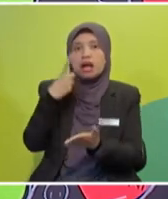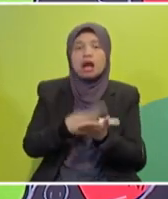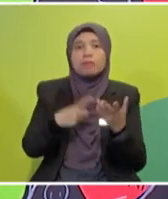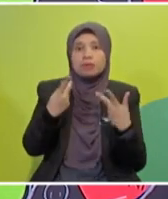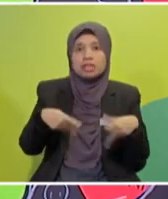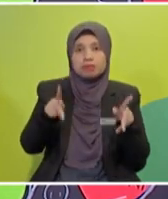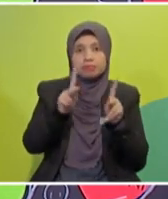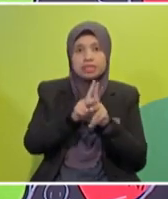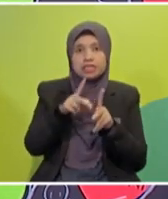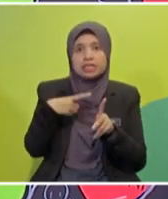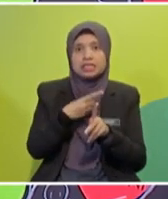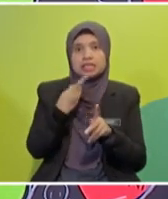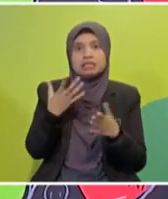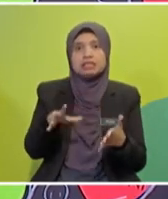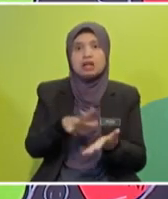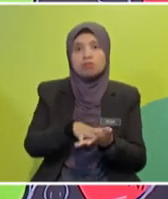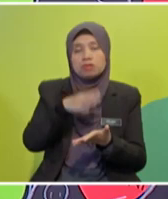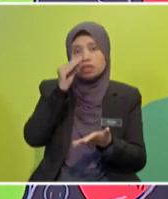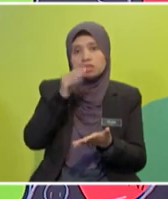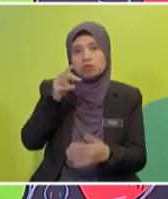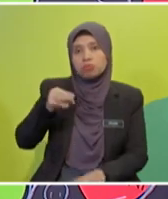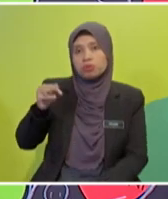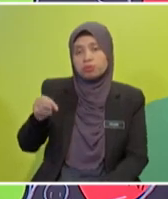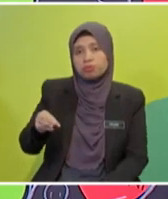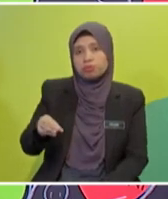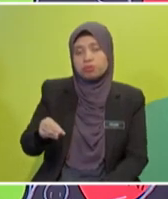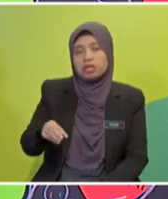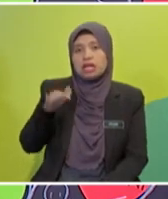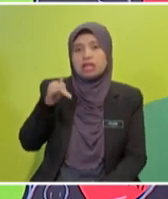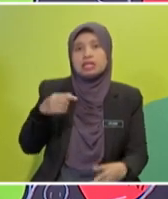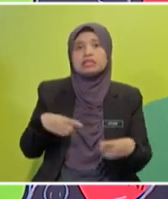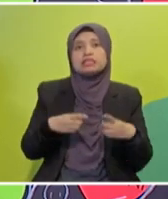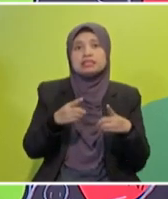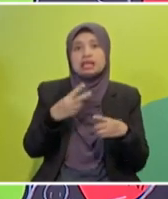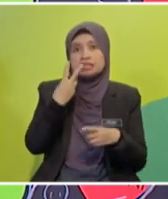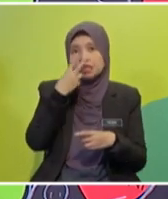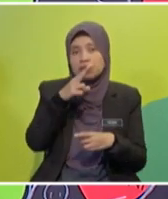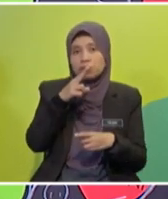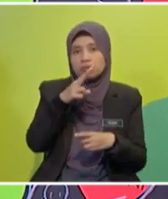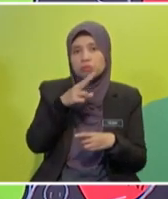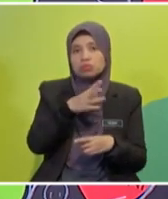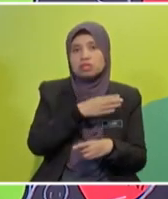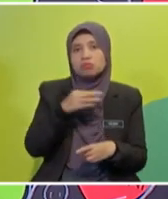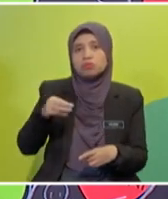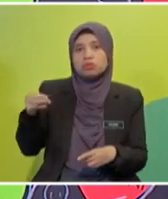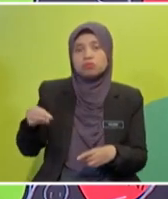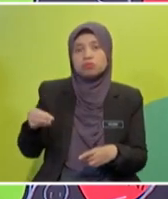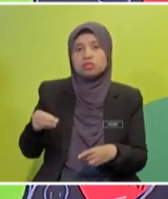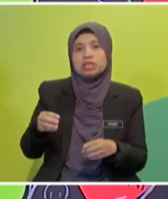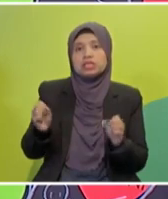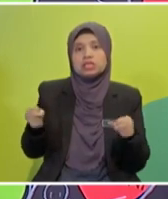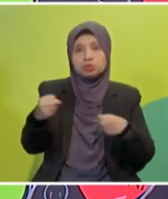kepentingannya. Kita dah belajar dan Ustazah yakin murid-murid di rumah yang sedang menonton rancangan Ustazah ini dan juga murid-murid di studio telah